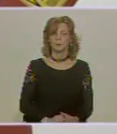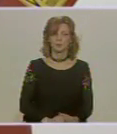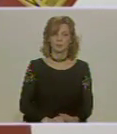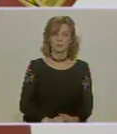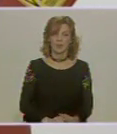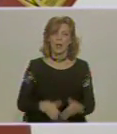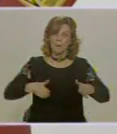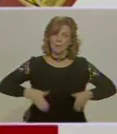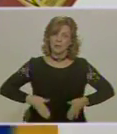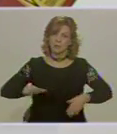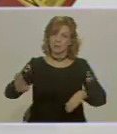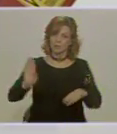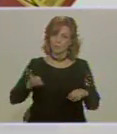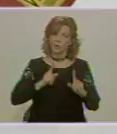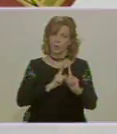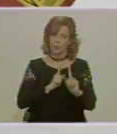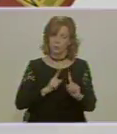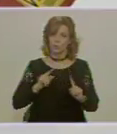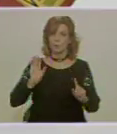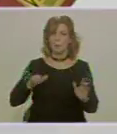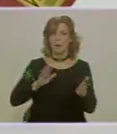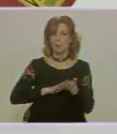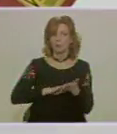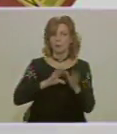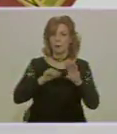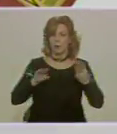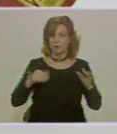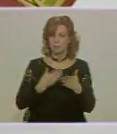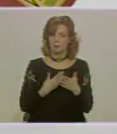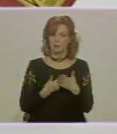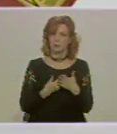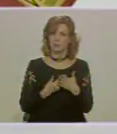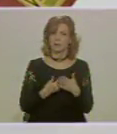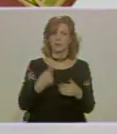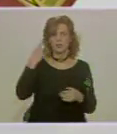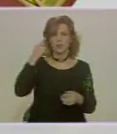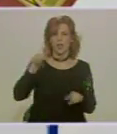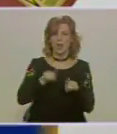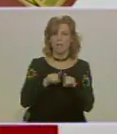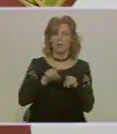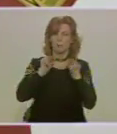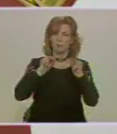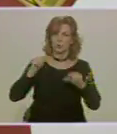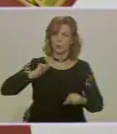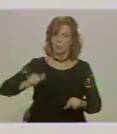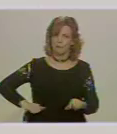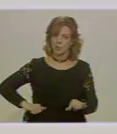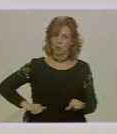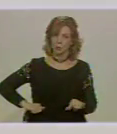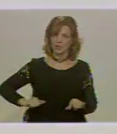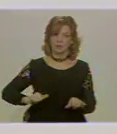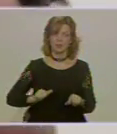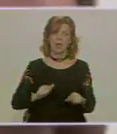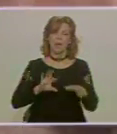Prezența dânsului la cursuri m-a motivat foarte mult, datorită dinamismului și profesionalismului de care dânsul a dat dovadă la vremea aceea.